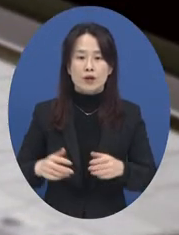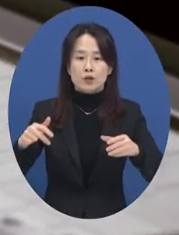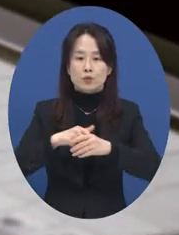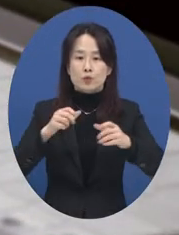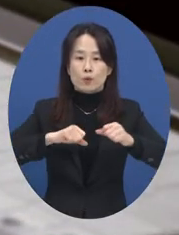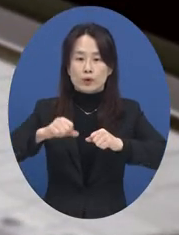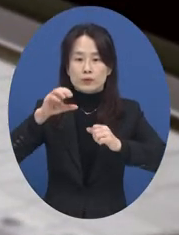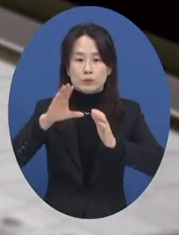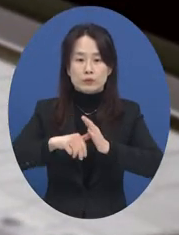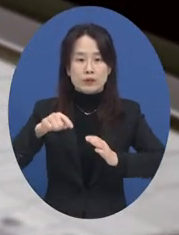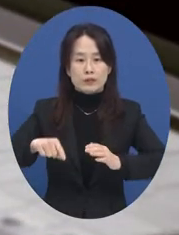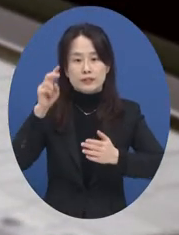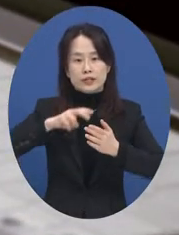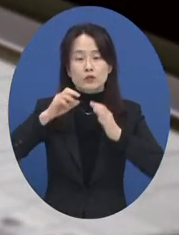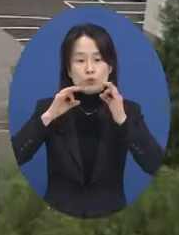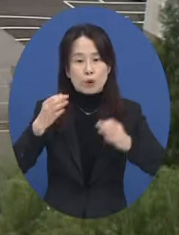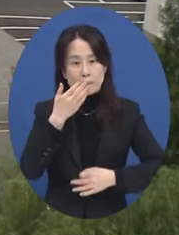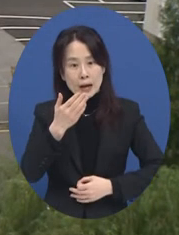으